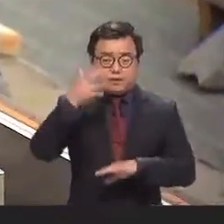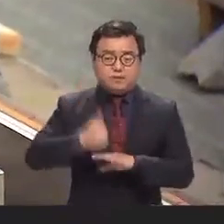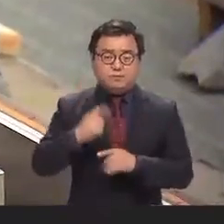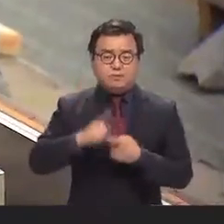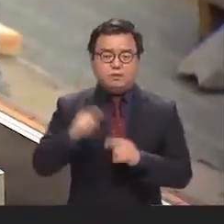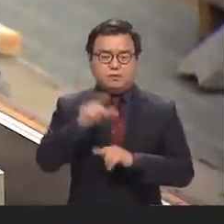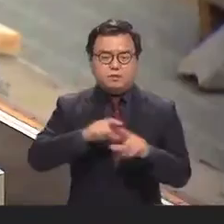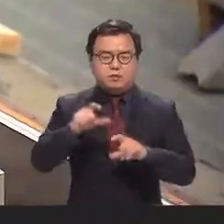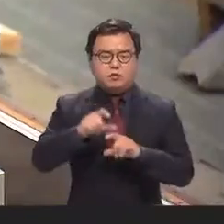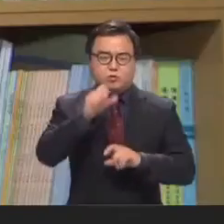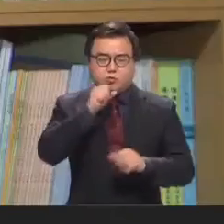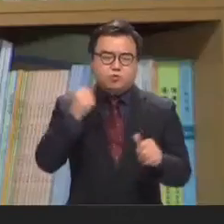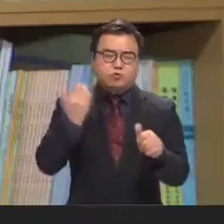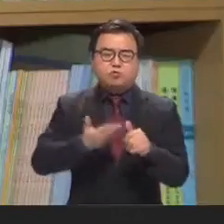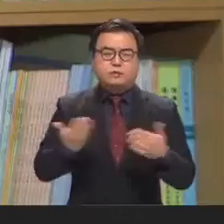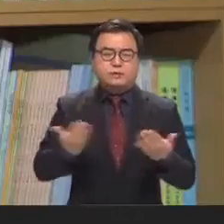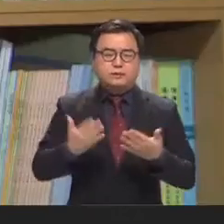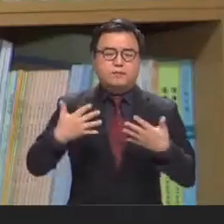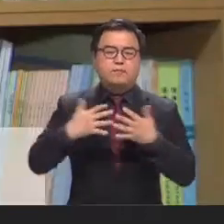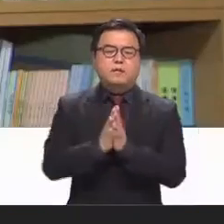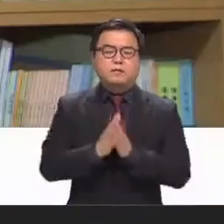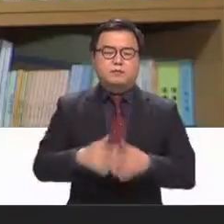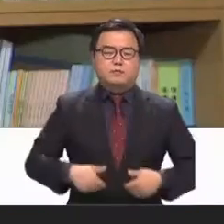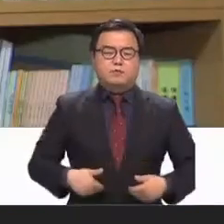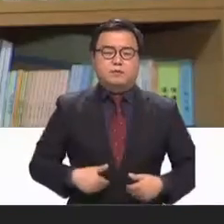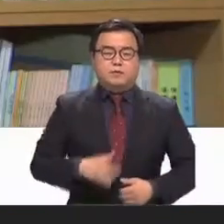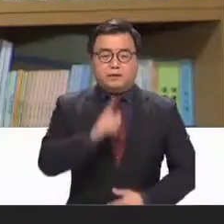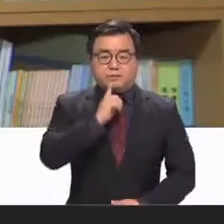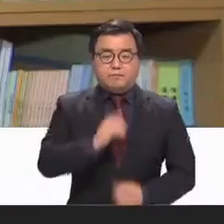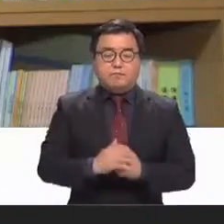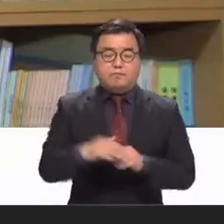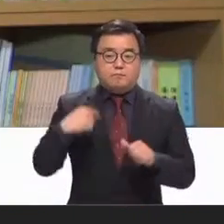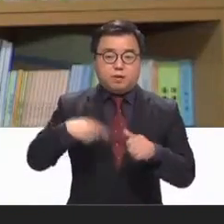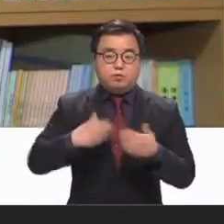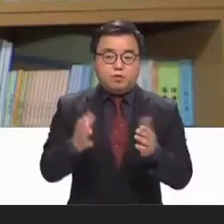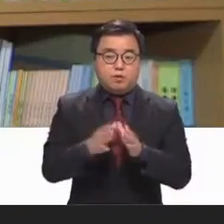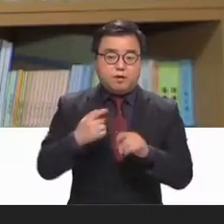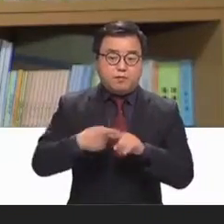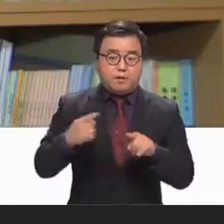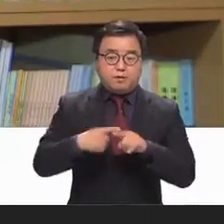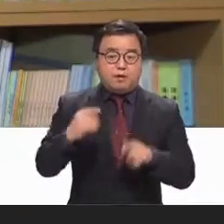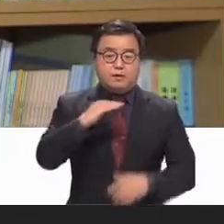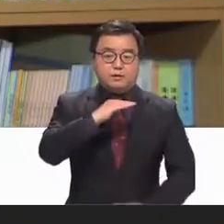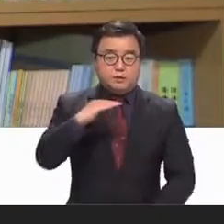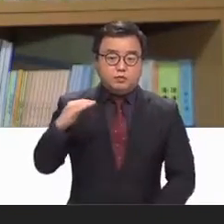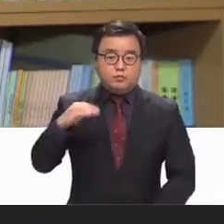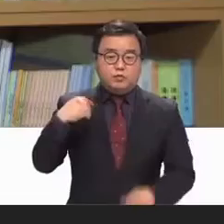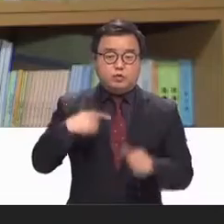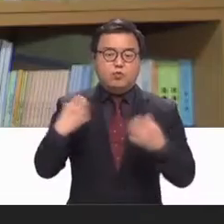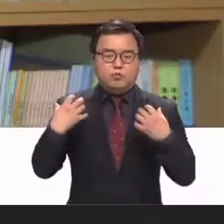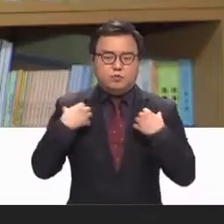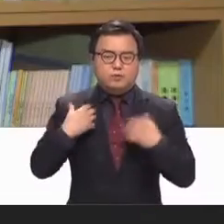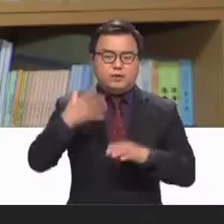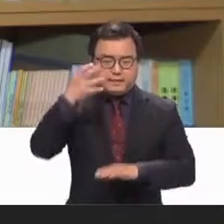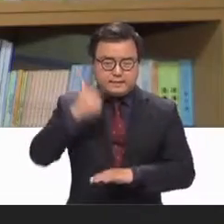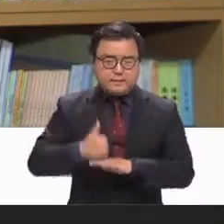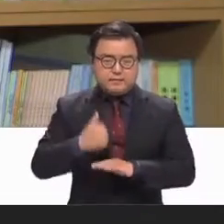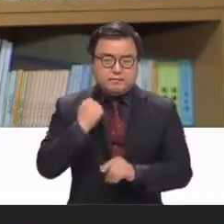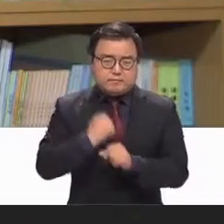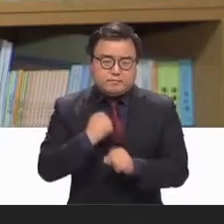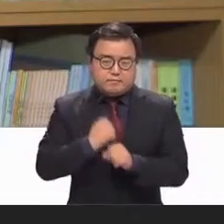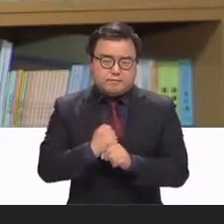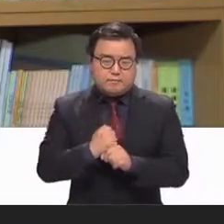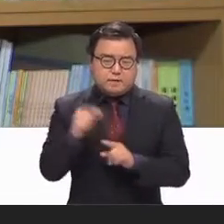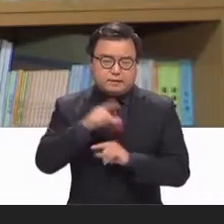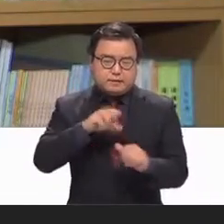한다는 목소리가 높습니다 교육부의 평가 기준에 따라서 교육청의 어떤 실적 생산 경쟁을 아빠